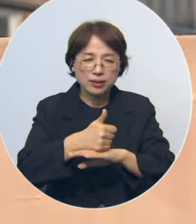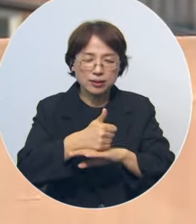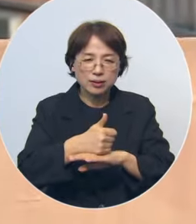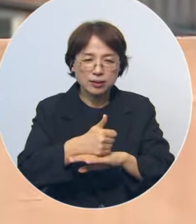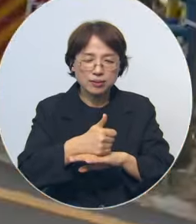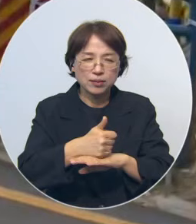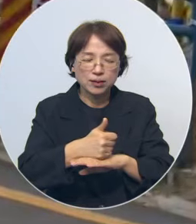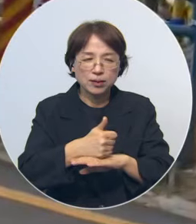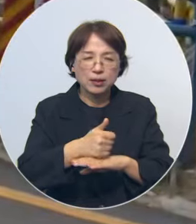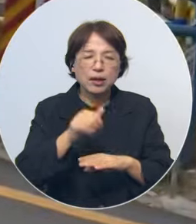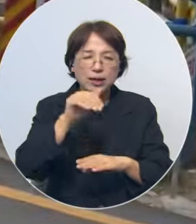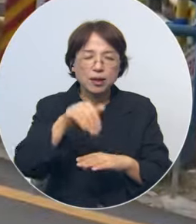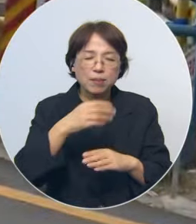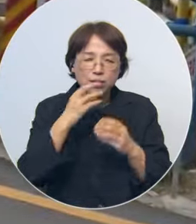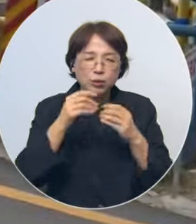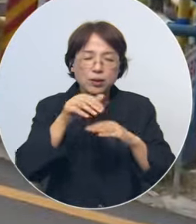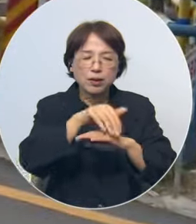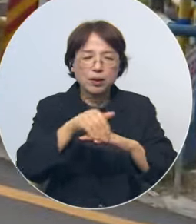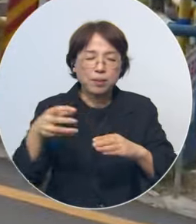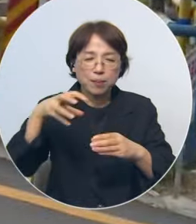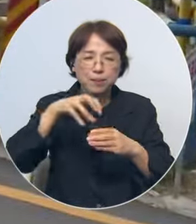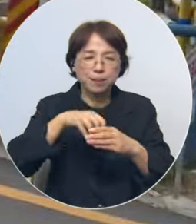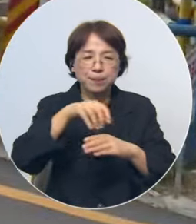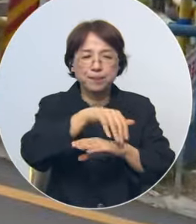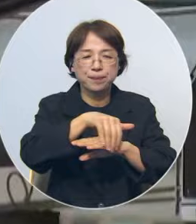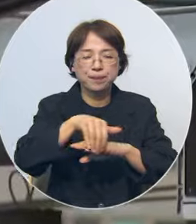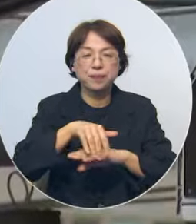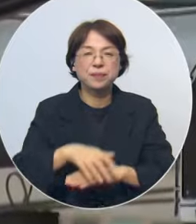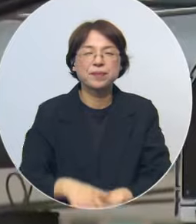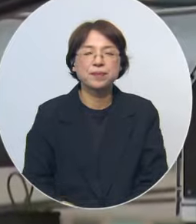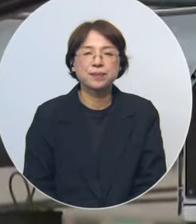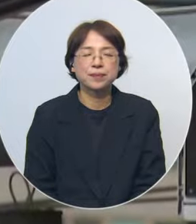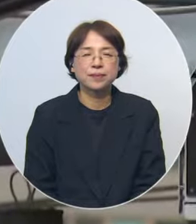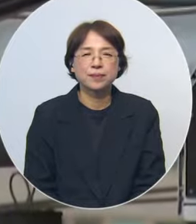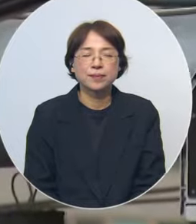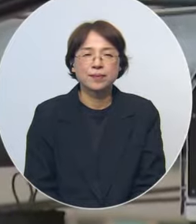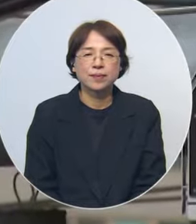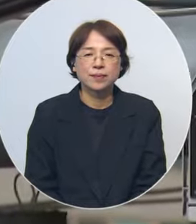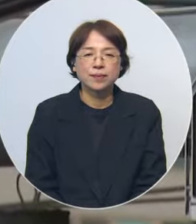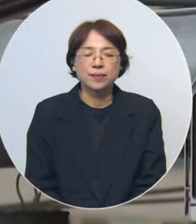통합개발 종합계획에 담을 예정입니다. KTV 이리나입니다.